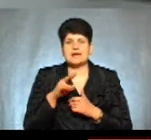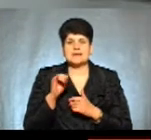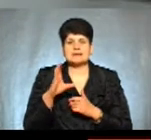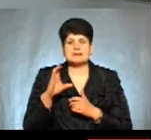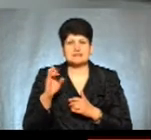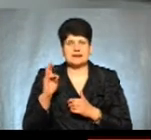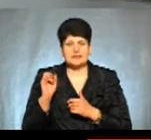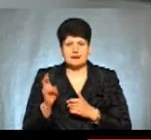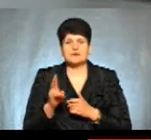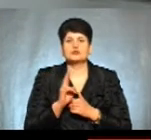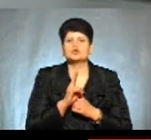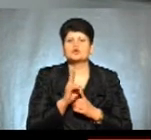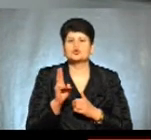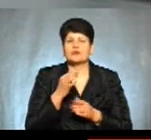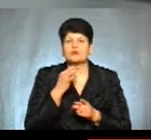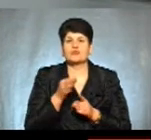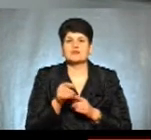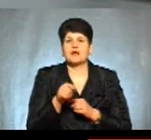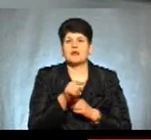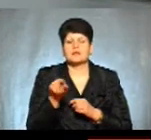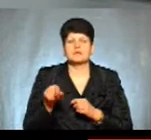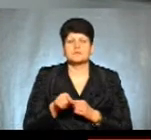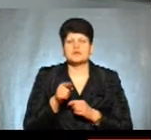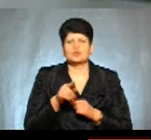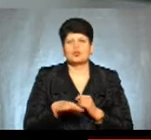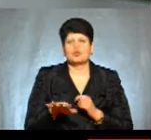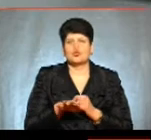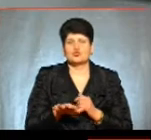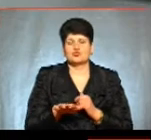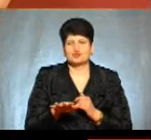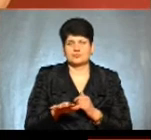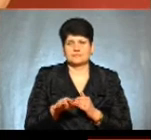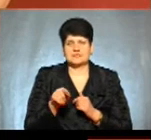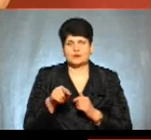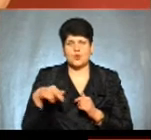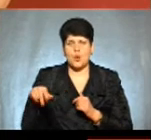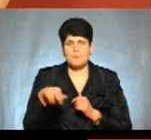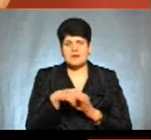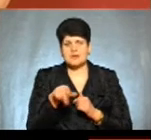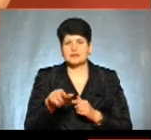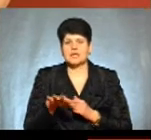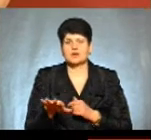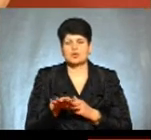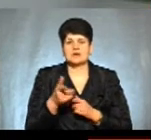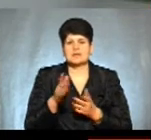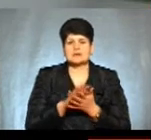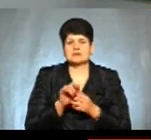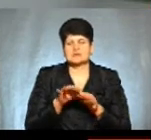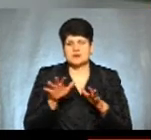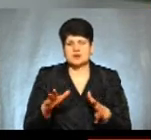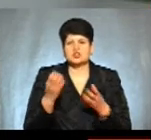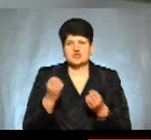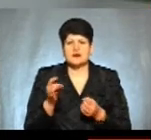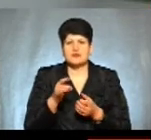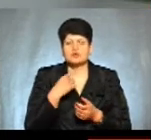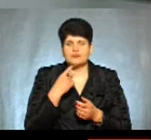питають лісничого, хто, звичайно, відповідає за ту площу, за ту ділянку, за той обхід, на території якого є засміченість. Але я ще